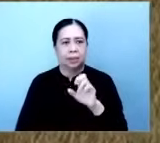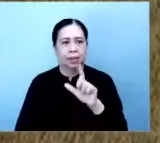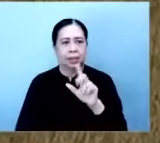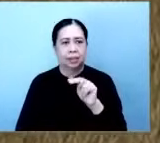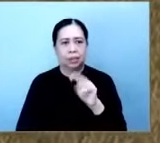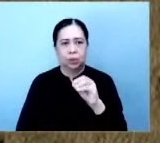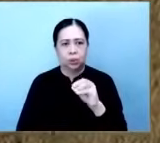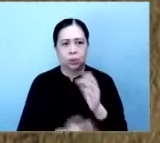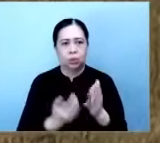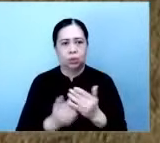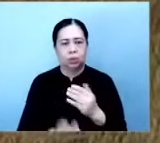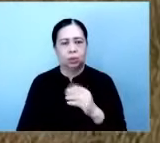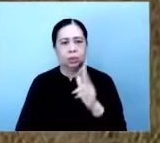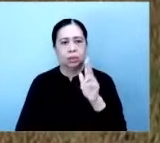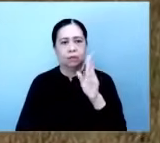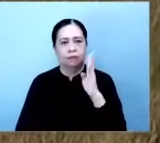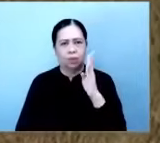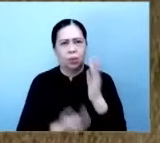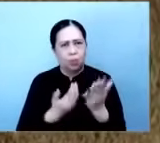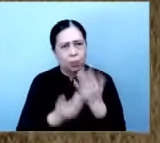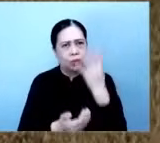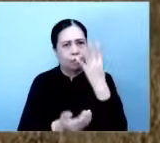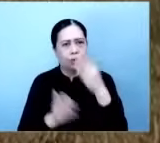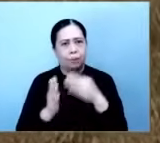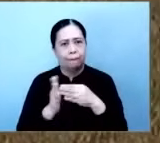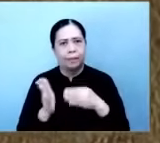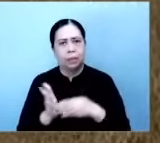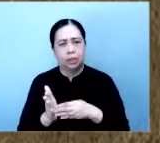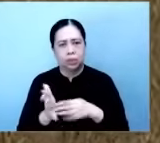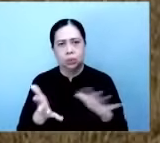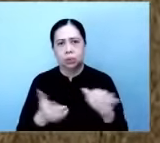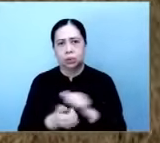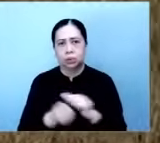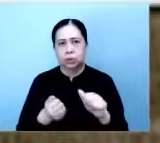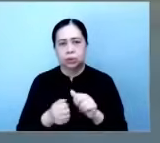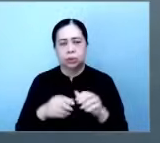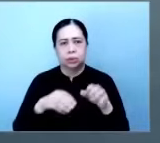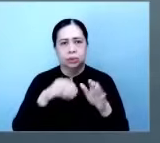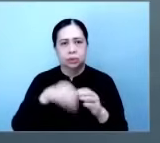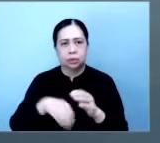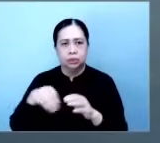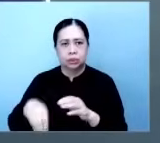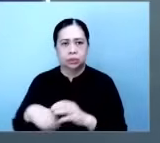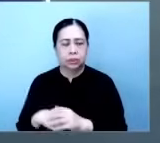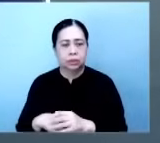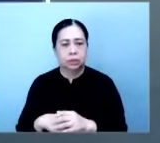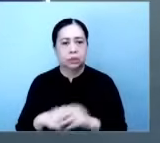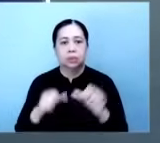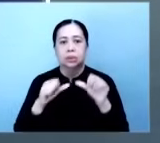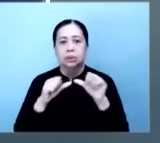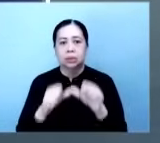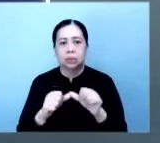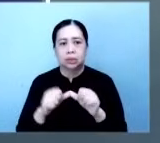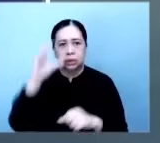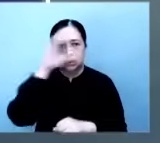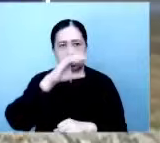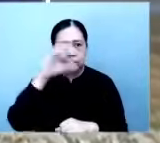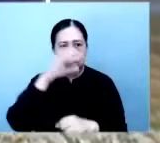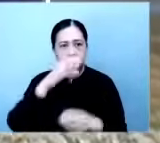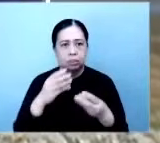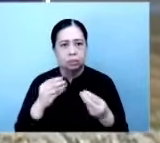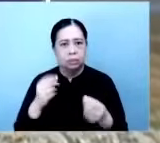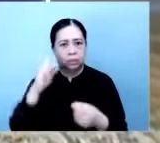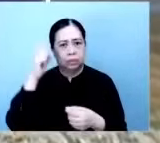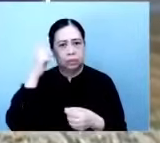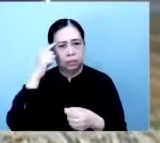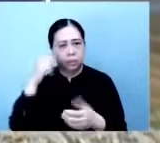Halos 4 bilyong piso naman ang halaga ng pinsala nito sa sektor ng agrikultura. Patuloy daw ang paghahanap ng solusyon ng pamahalaan laban